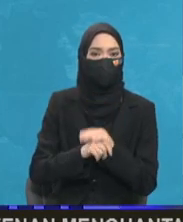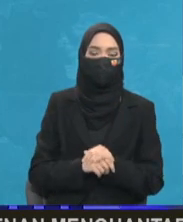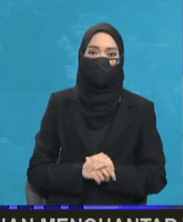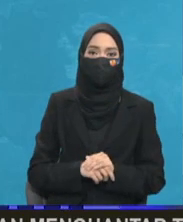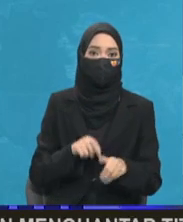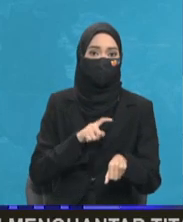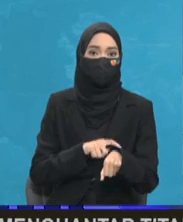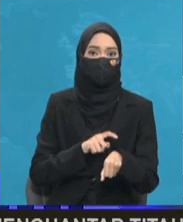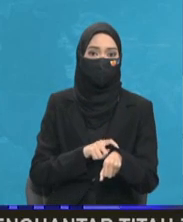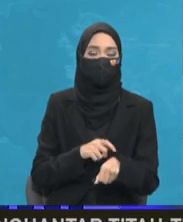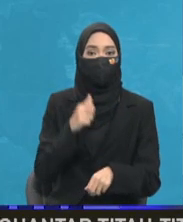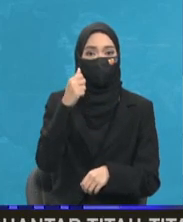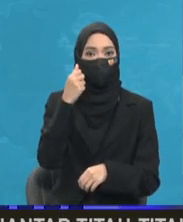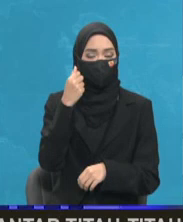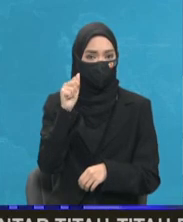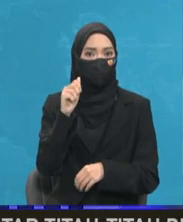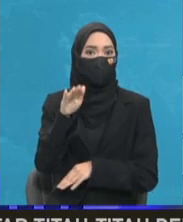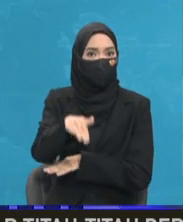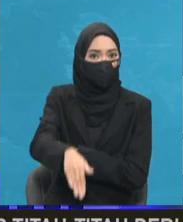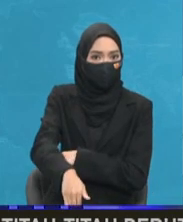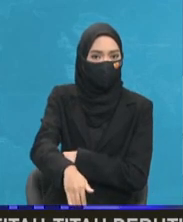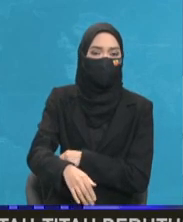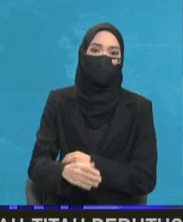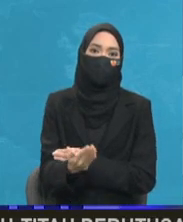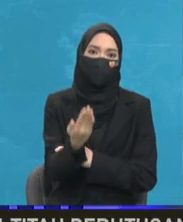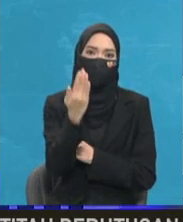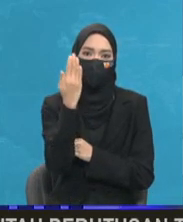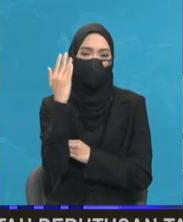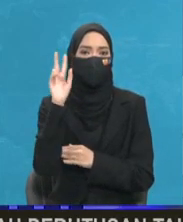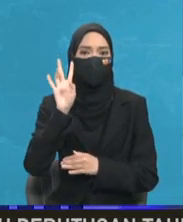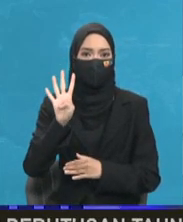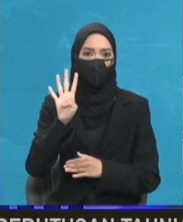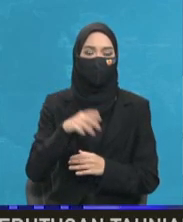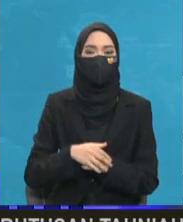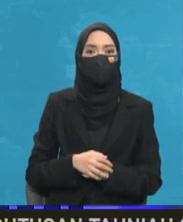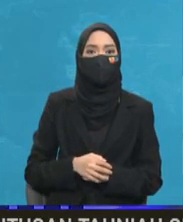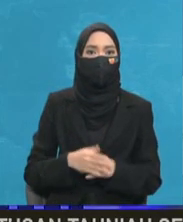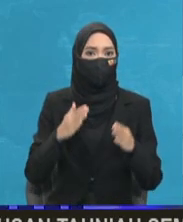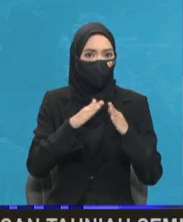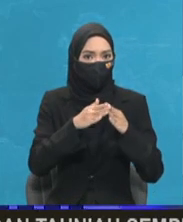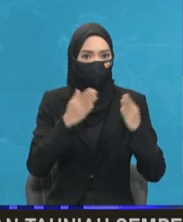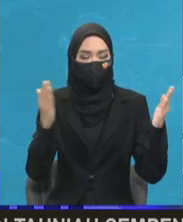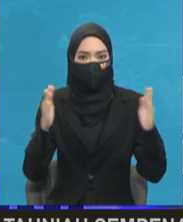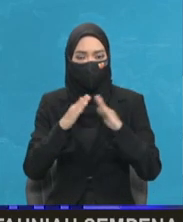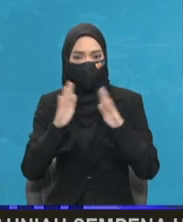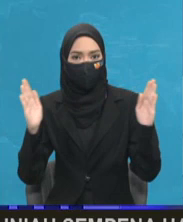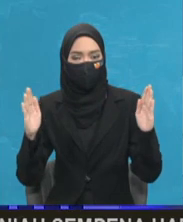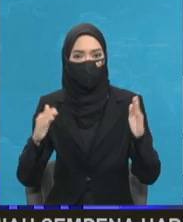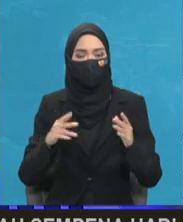dari 10.00 malam sehingga 4 pagi dengan mengambil kira pembukaan premis-premis dalam fase peralihan